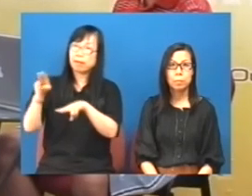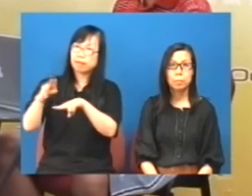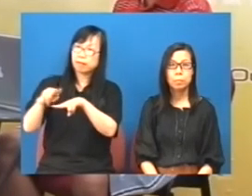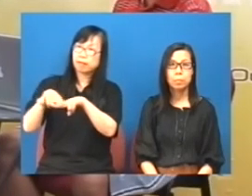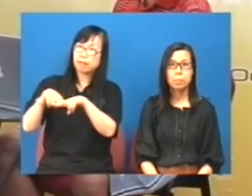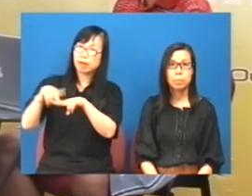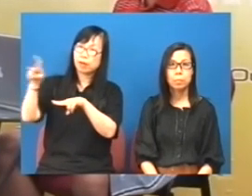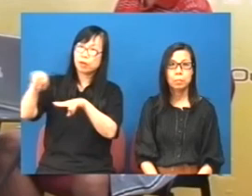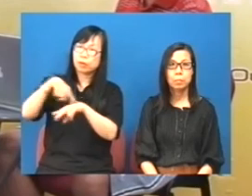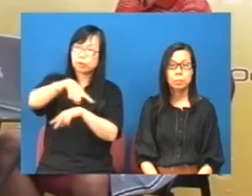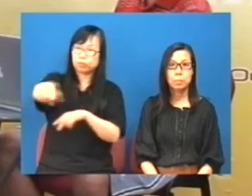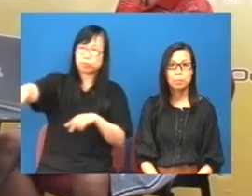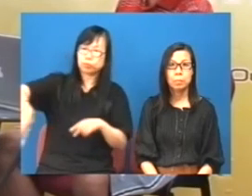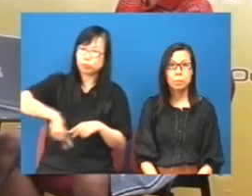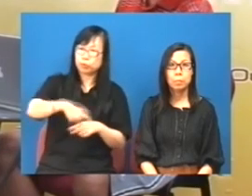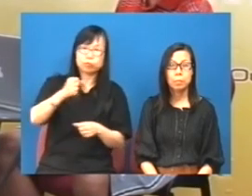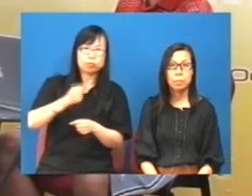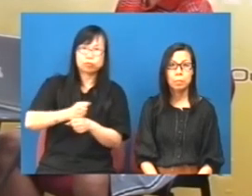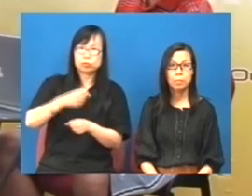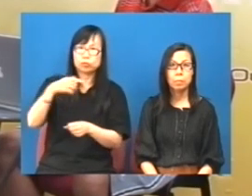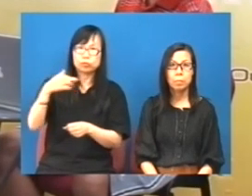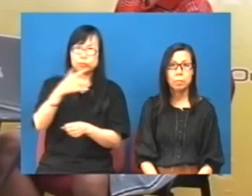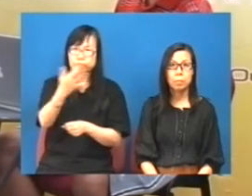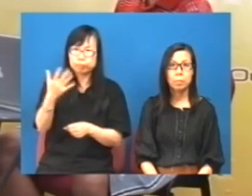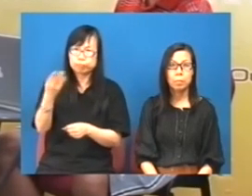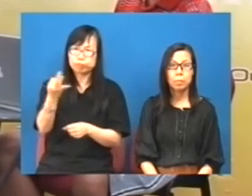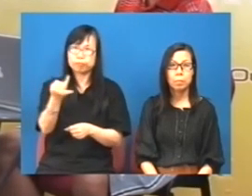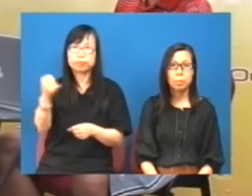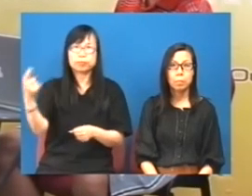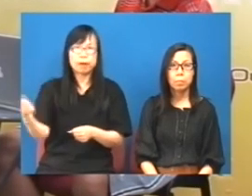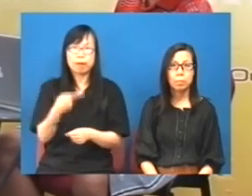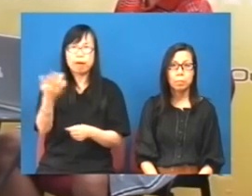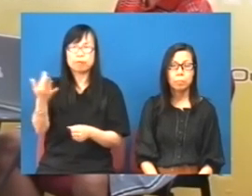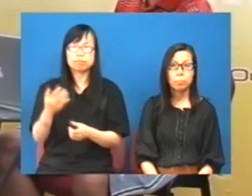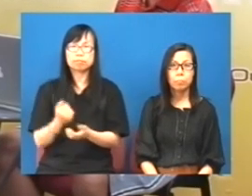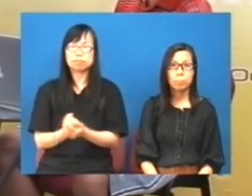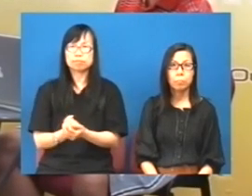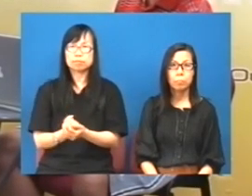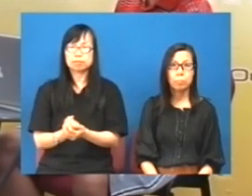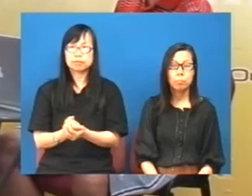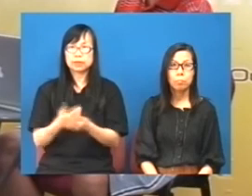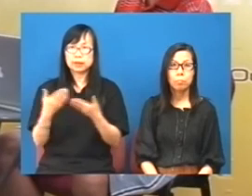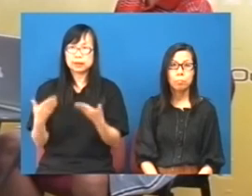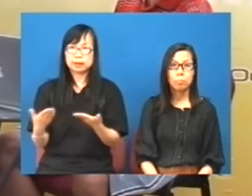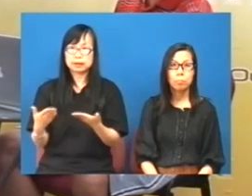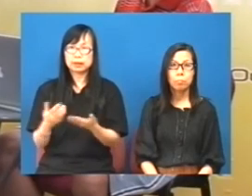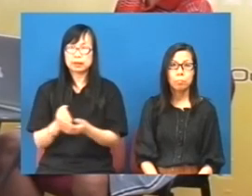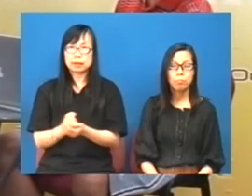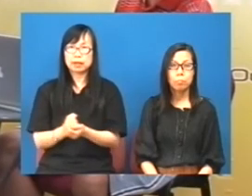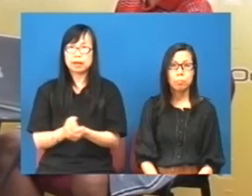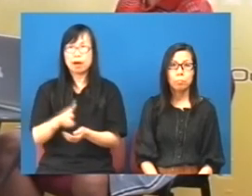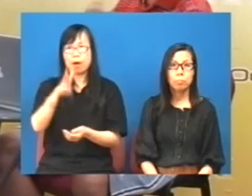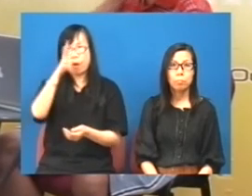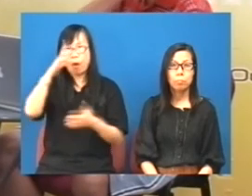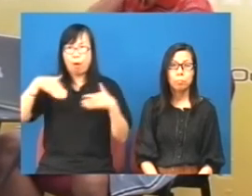育館都是這樣搞的都是花了幾百萬所以其實問題就是到底現在民政局叫康民